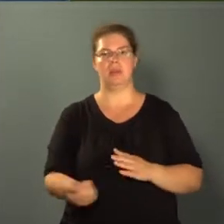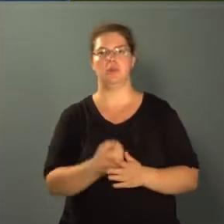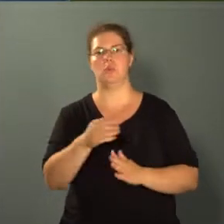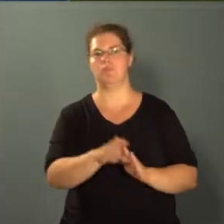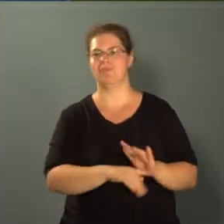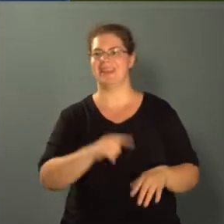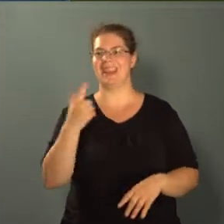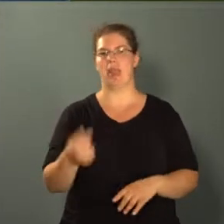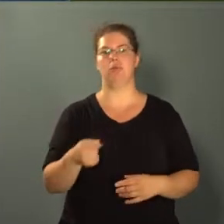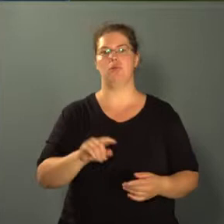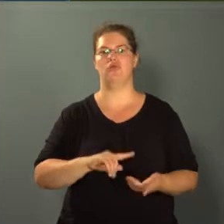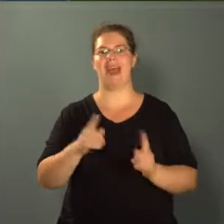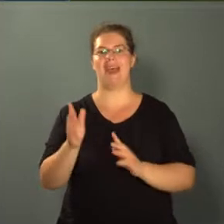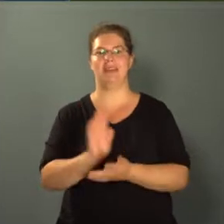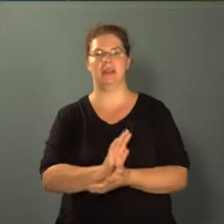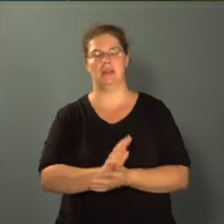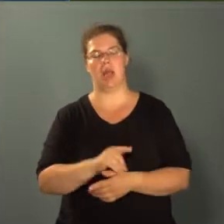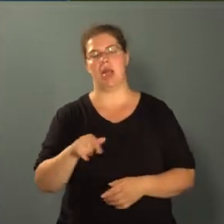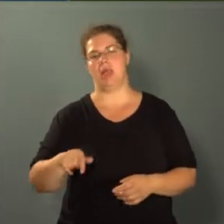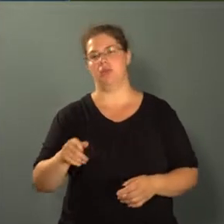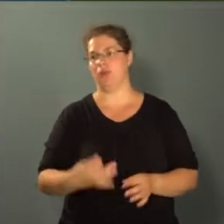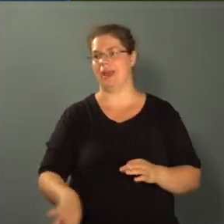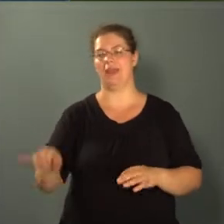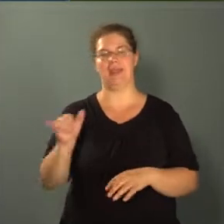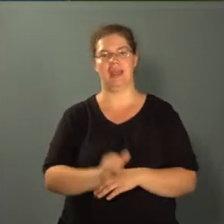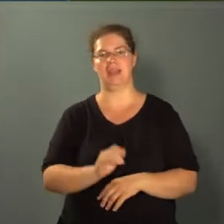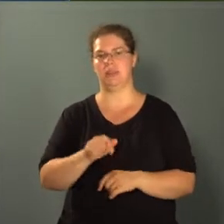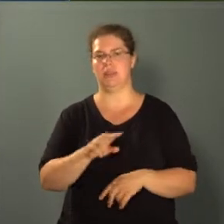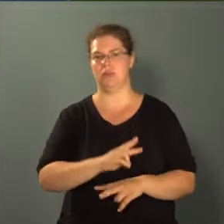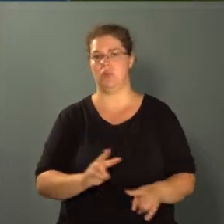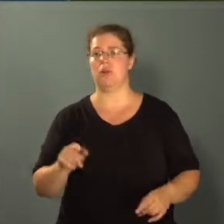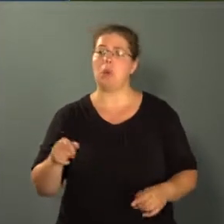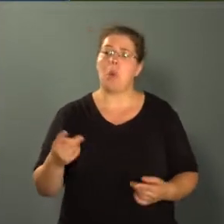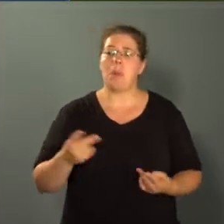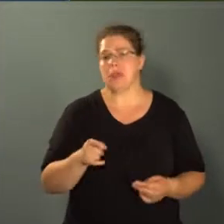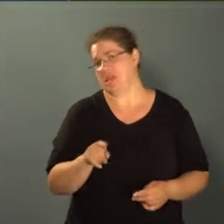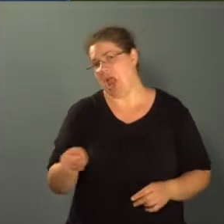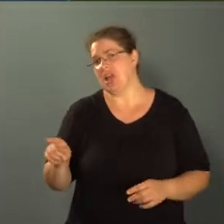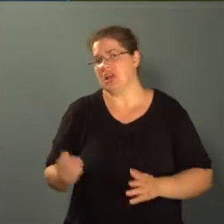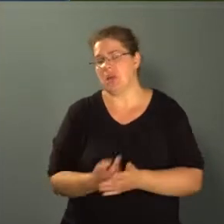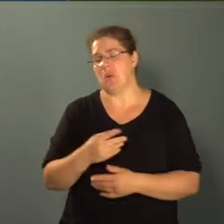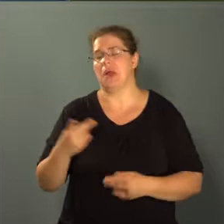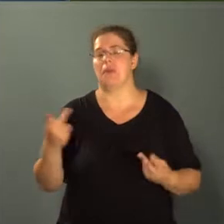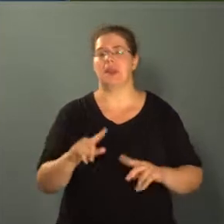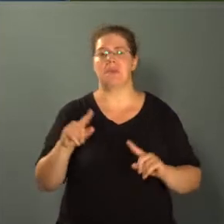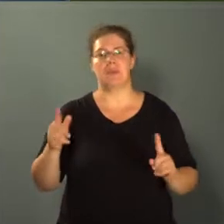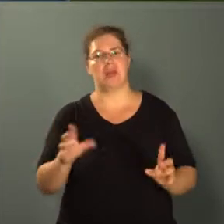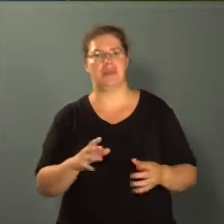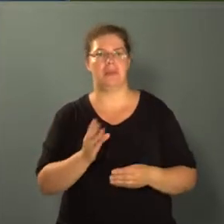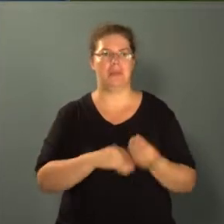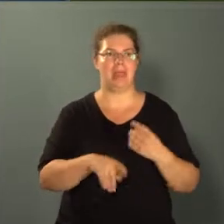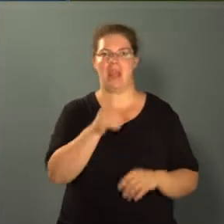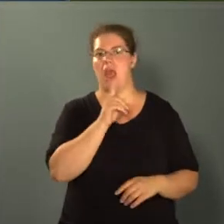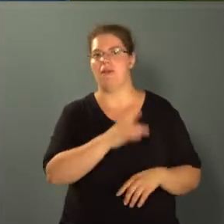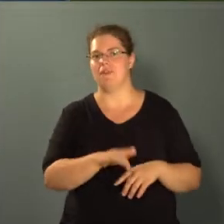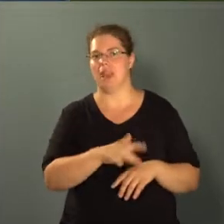2-es átigazolás, és ők most egész héten itt vannak. Nyilván nekik új, természetesen más közeg, hiszen azért Ferencváros az